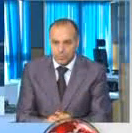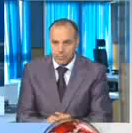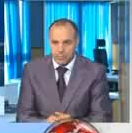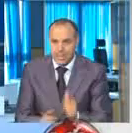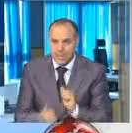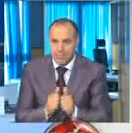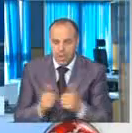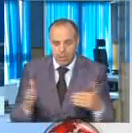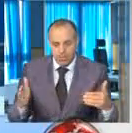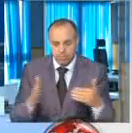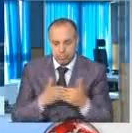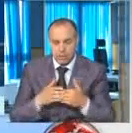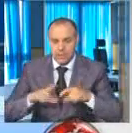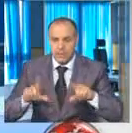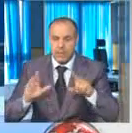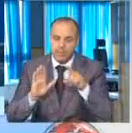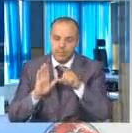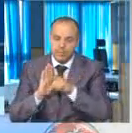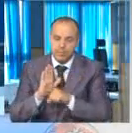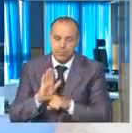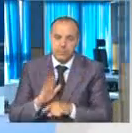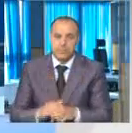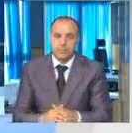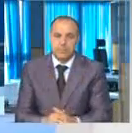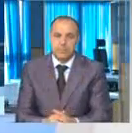بالرياضة نختم النشرة، وهذا تذكير بالعناوين.